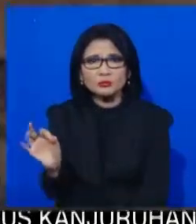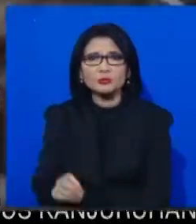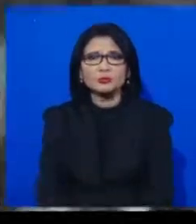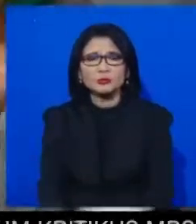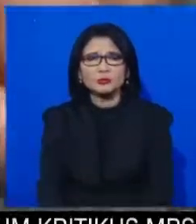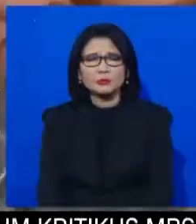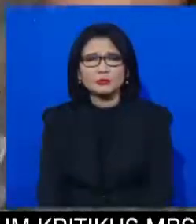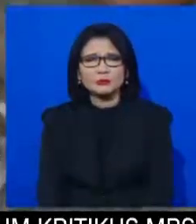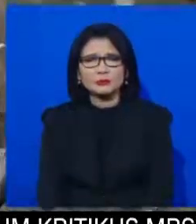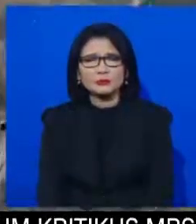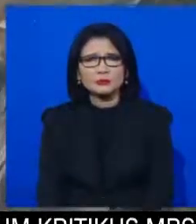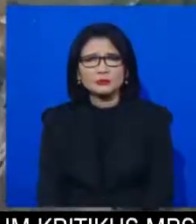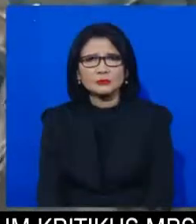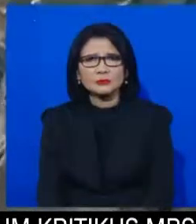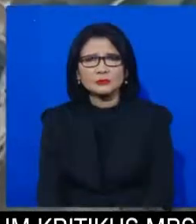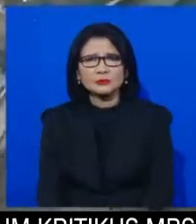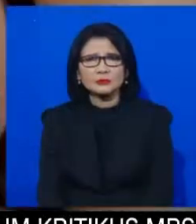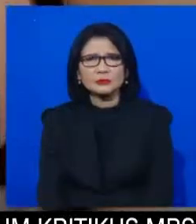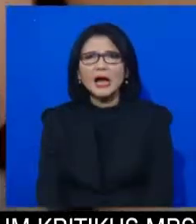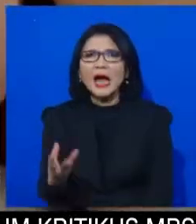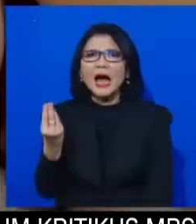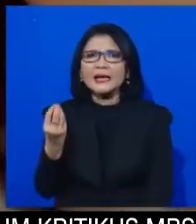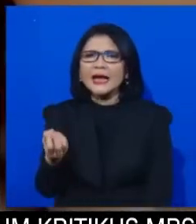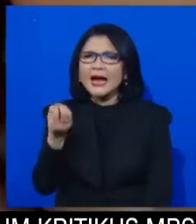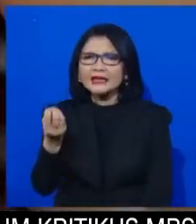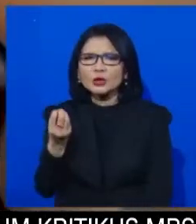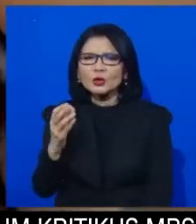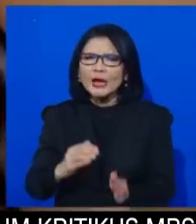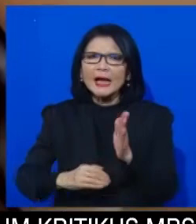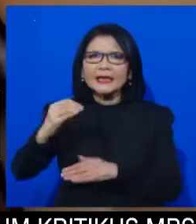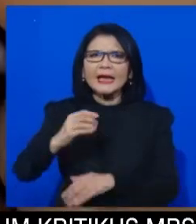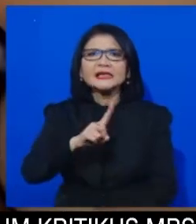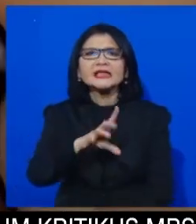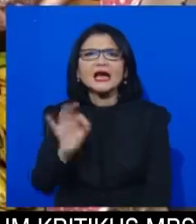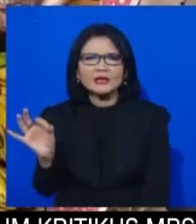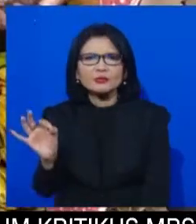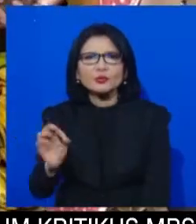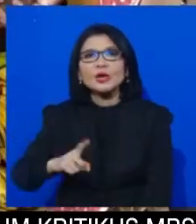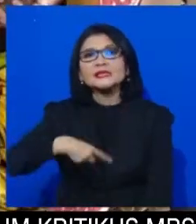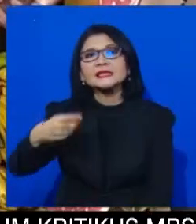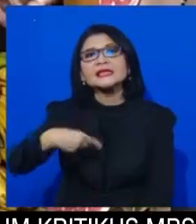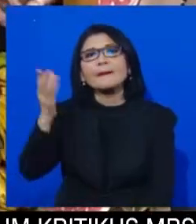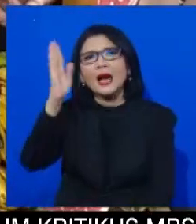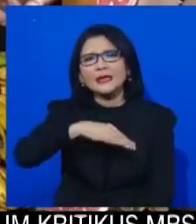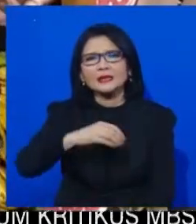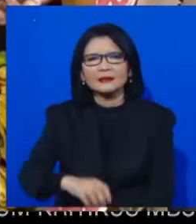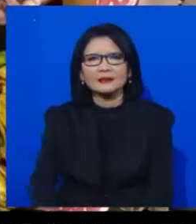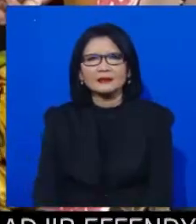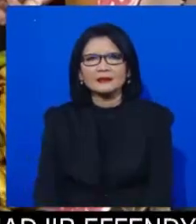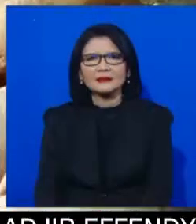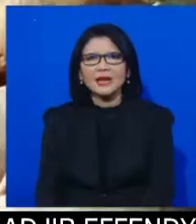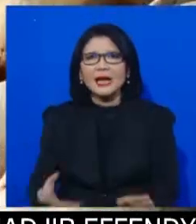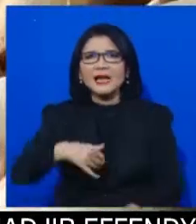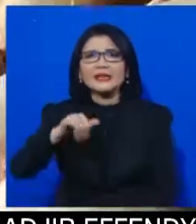kilogram. Pedagang mengaku harga telur rata-rata naik Rp1.000 setiap harinya. Begitupun dengan